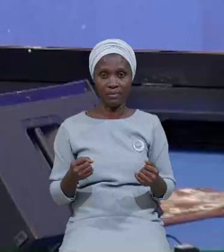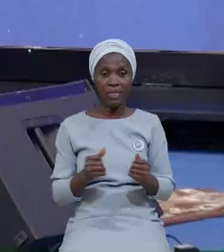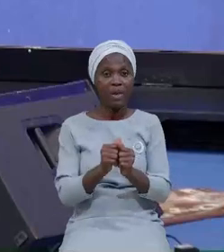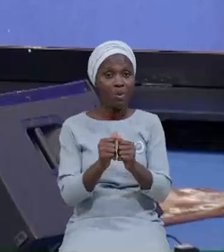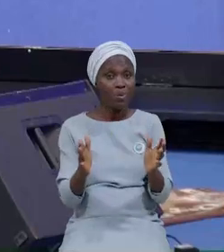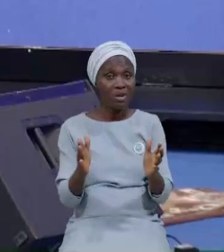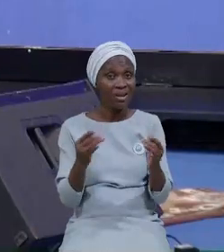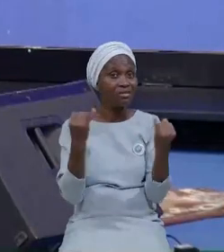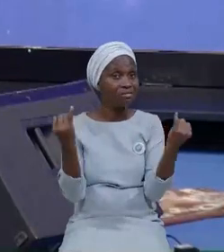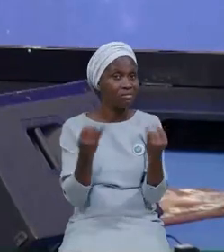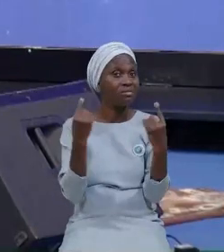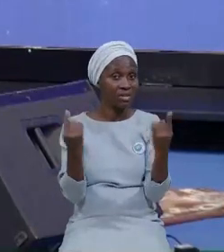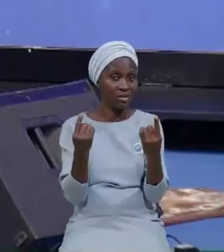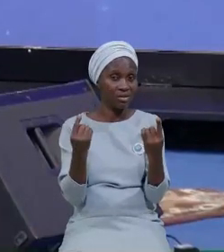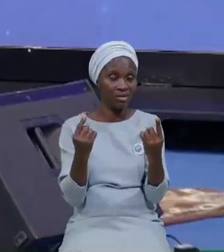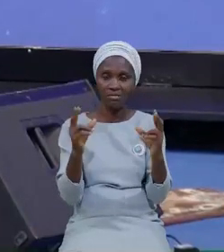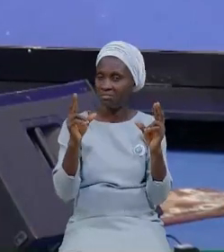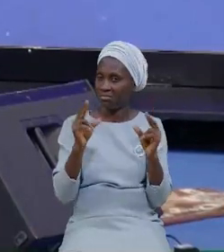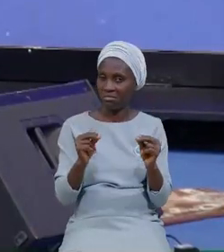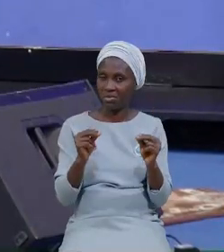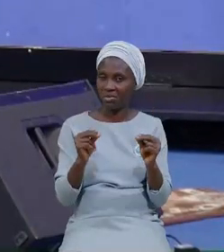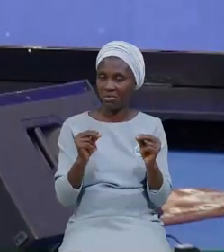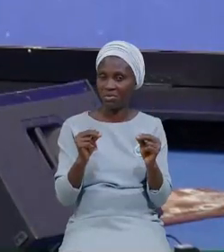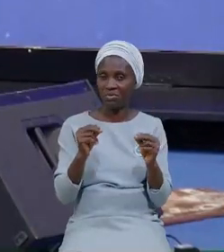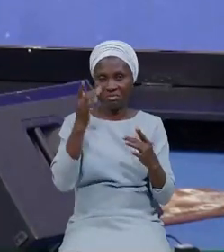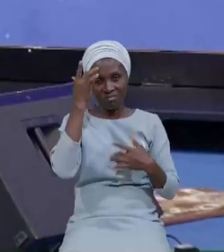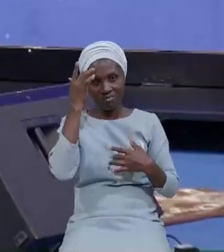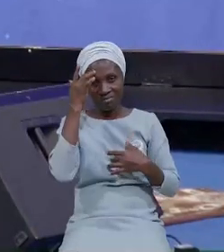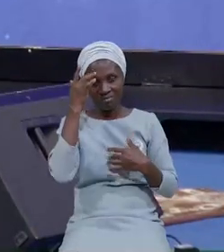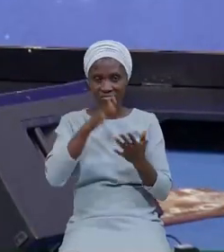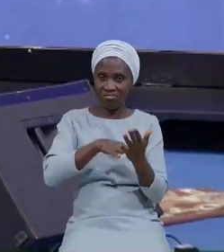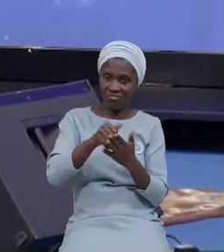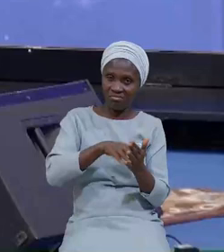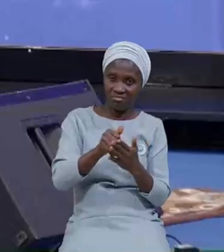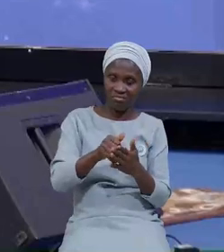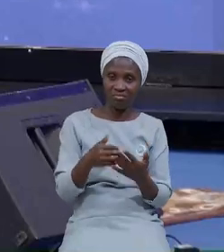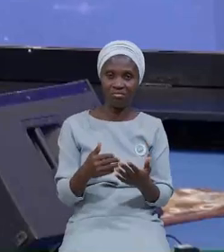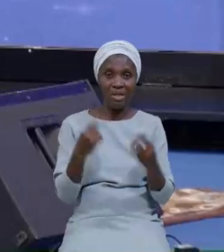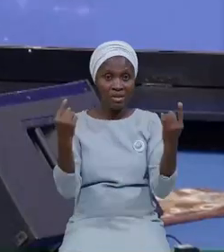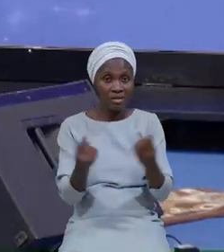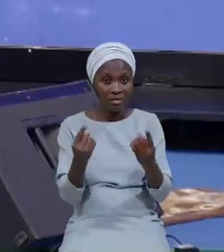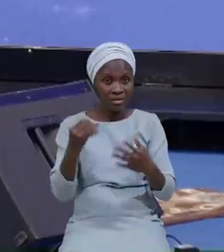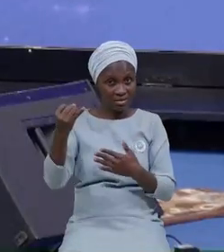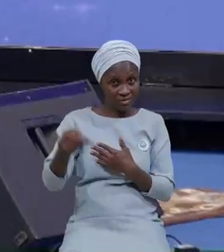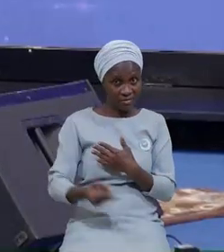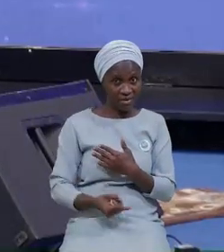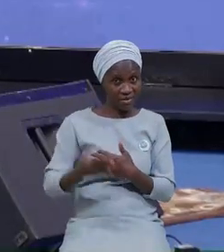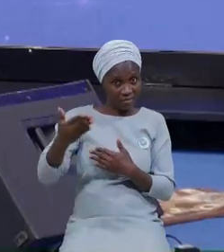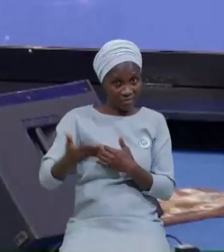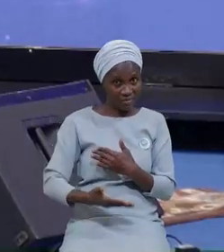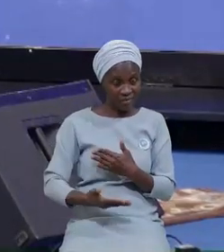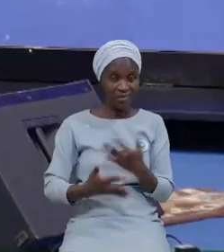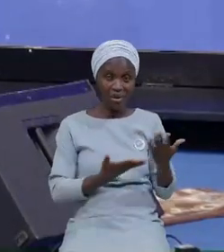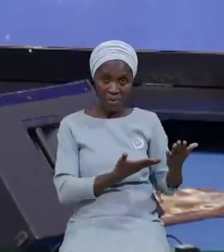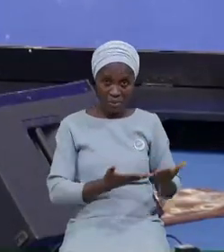vies sans l'iniquité il y aura pas d'infirmité l'iniquité a invité